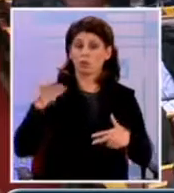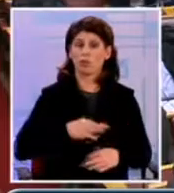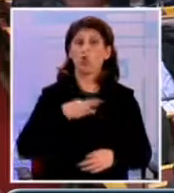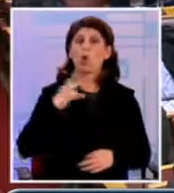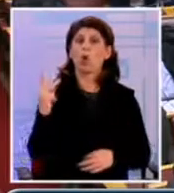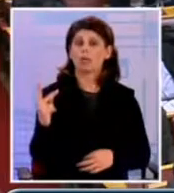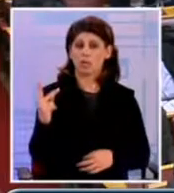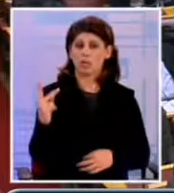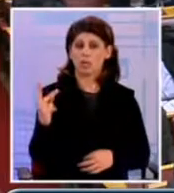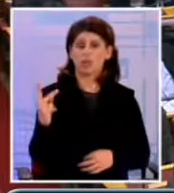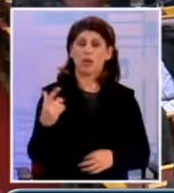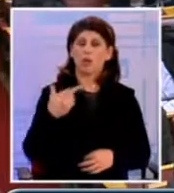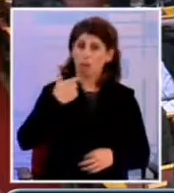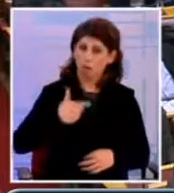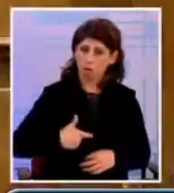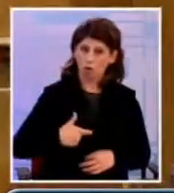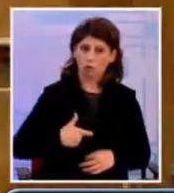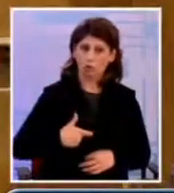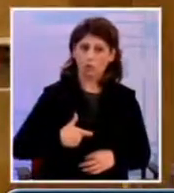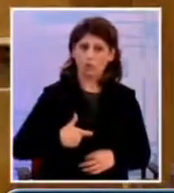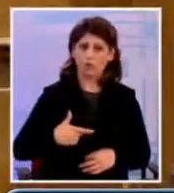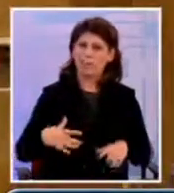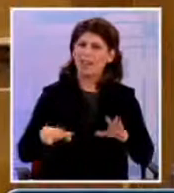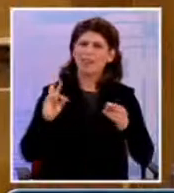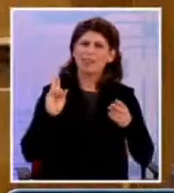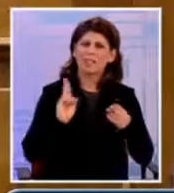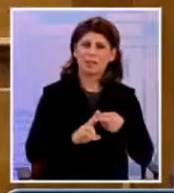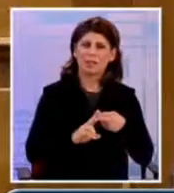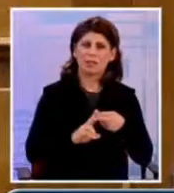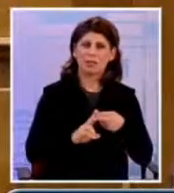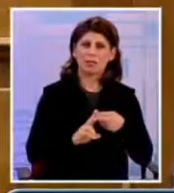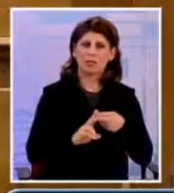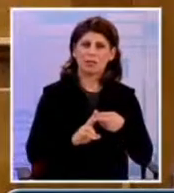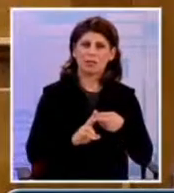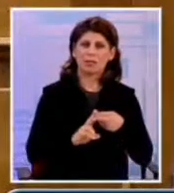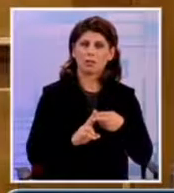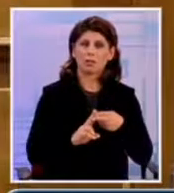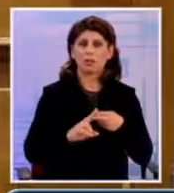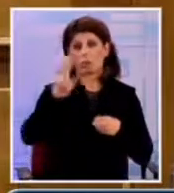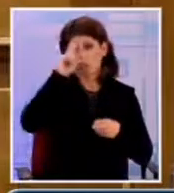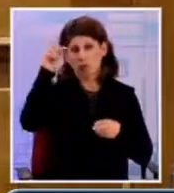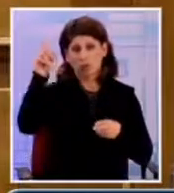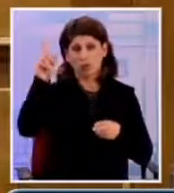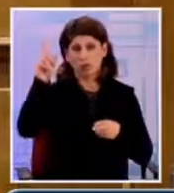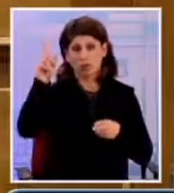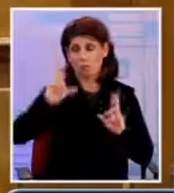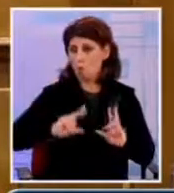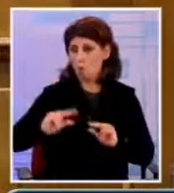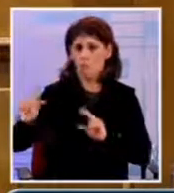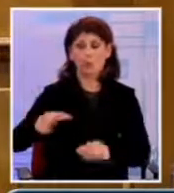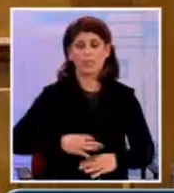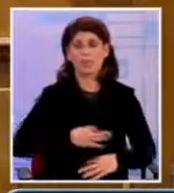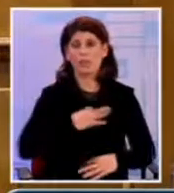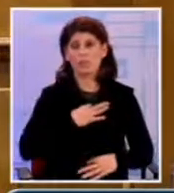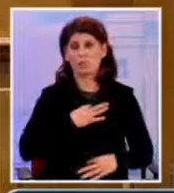Κοντζιάς, όσο και εγώ, στις πρώτες μας συναντήσεις, με τους Γερμανούς ομολόγους μας,